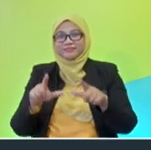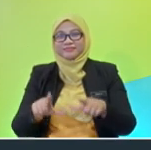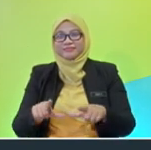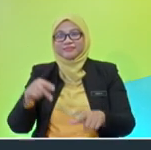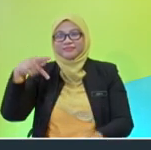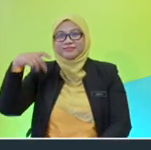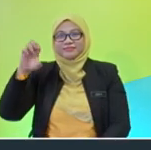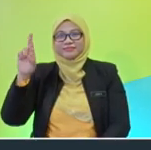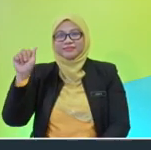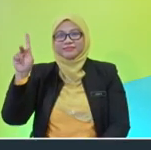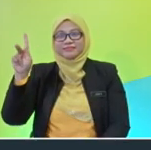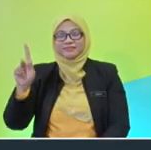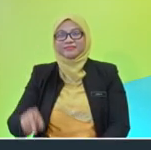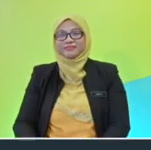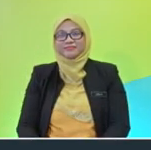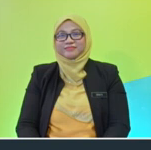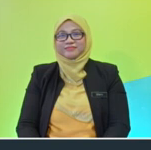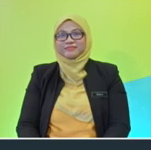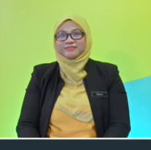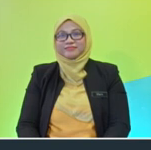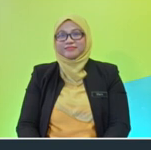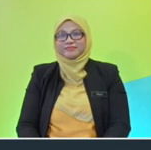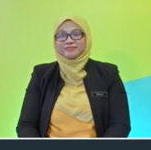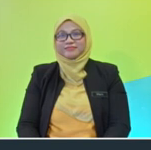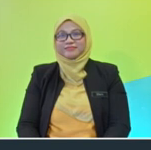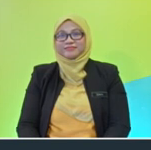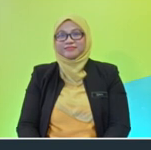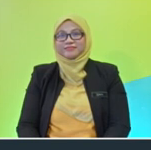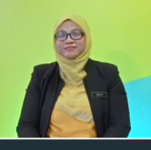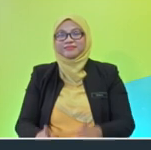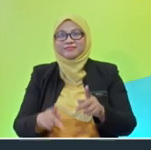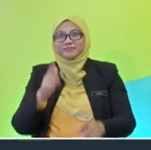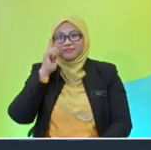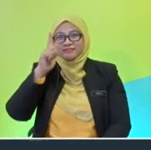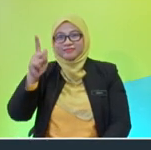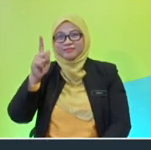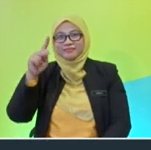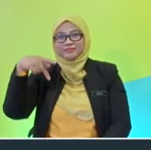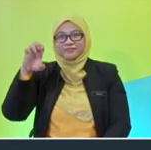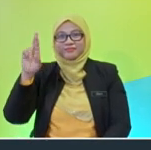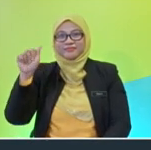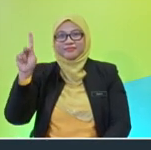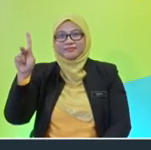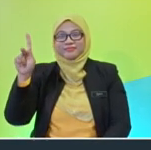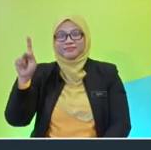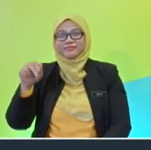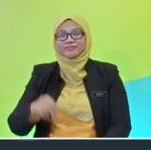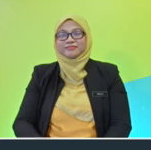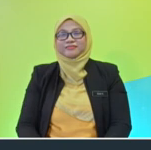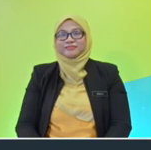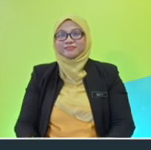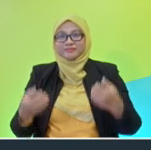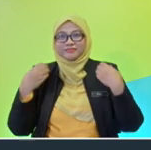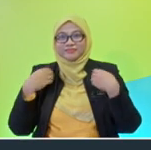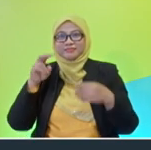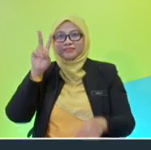oke bagus kerajaan berwas yang mana Kalau kita lihat di negeri perak di pantai barat ini terdapat